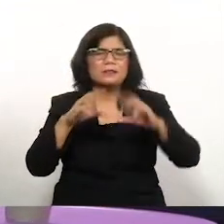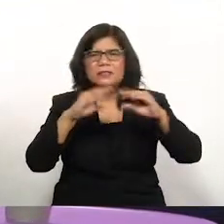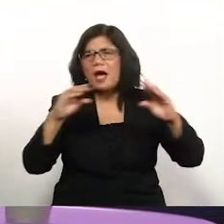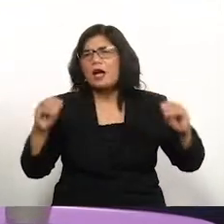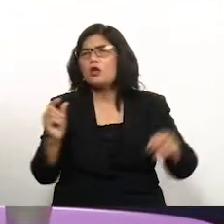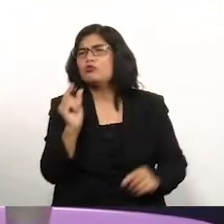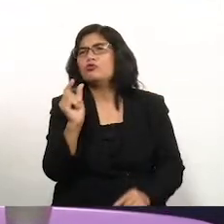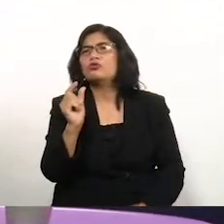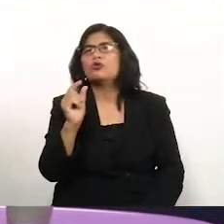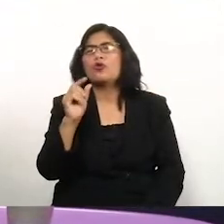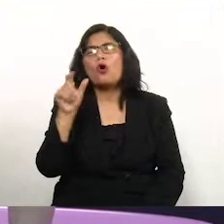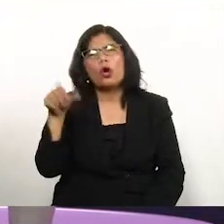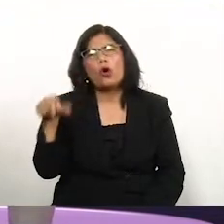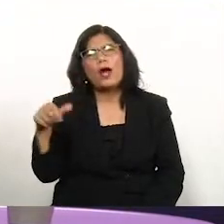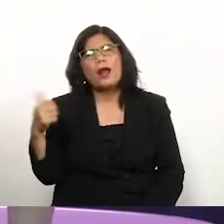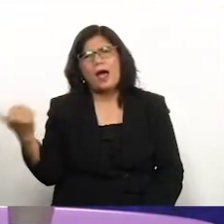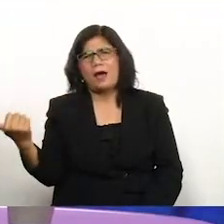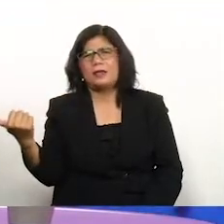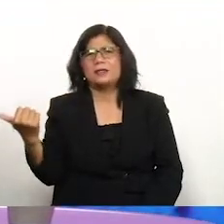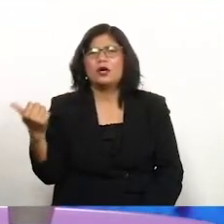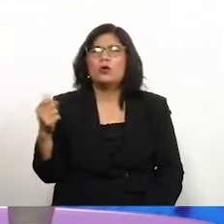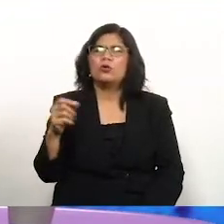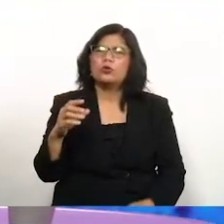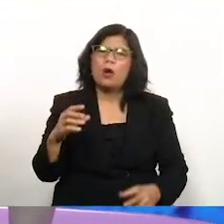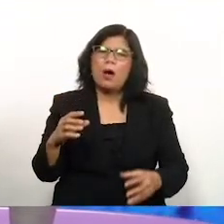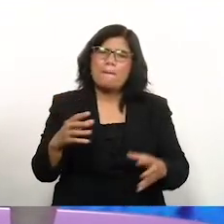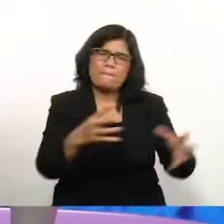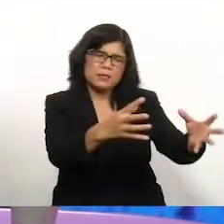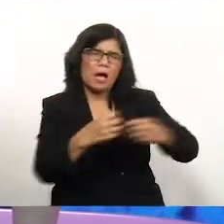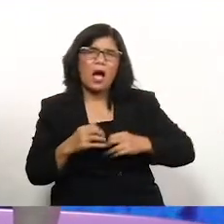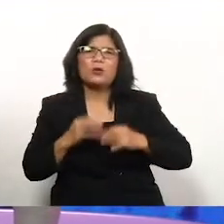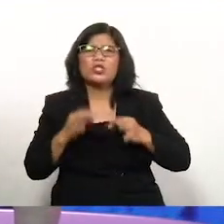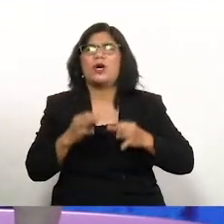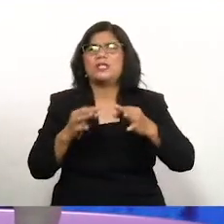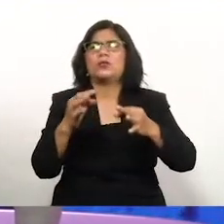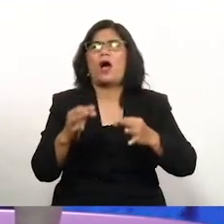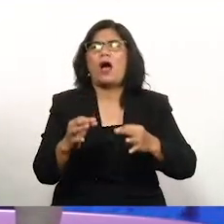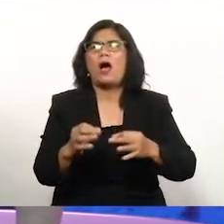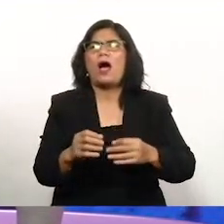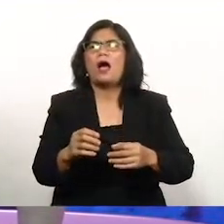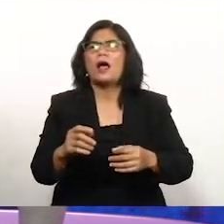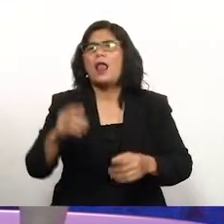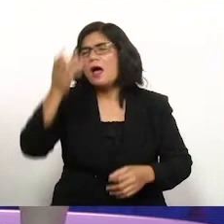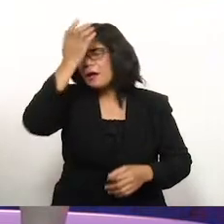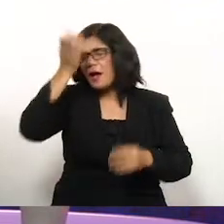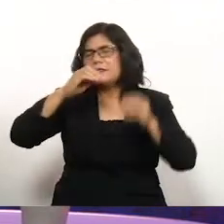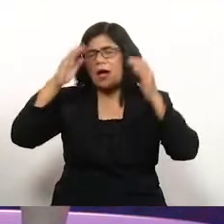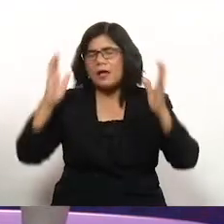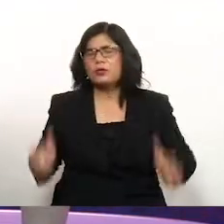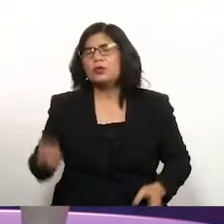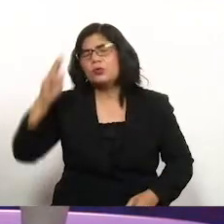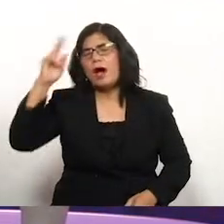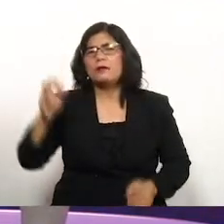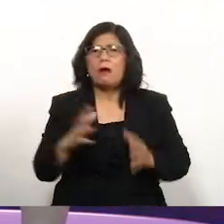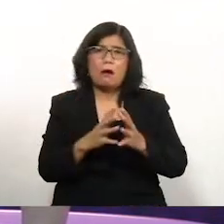bisa kerjakan buat orang lain apalagi yang saya bisa kerjakan Untuk menjangkau jiwa-jiwa apalagi yang saya bisa kerjakan akan kerajaan Al diluaskan di